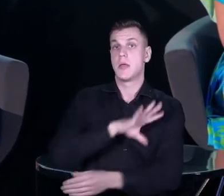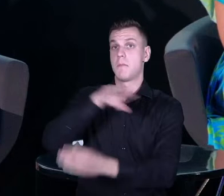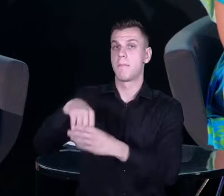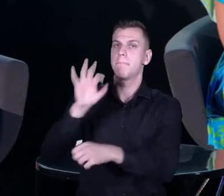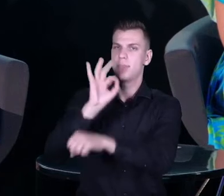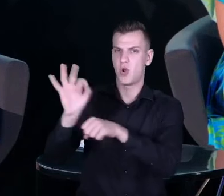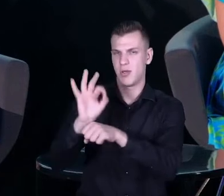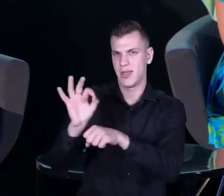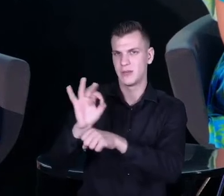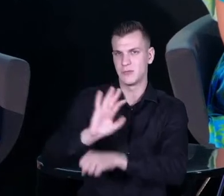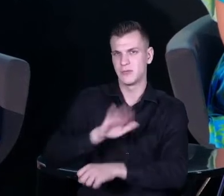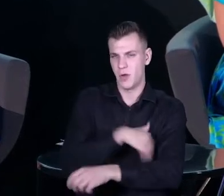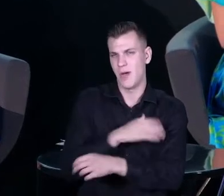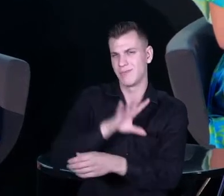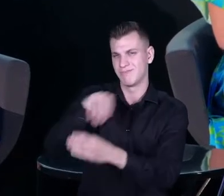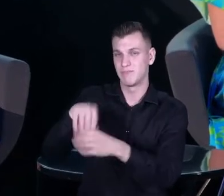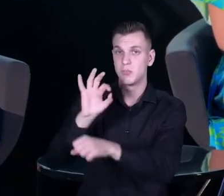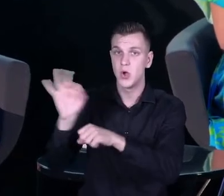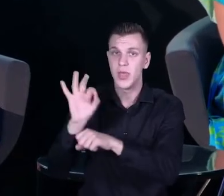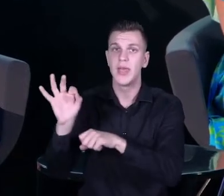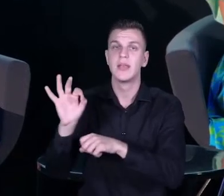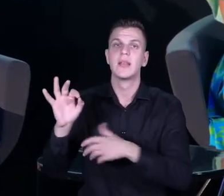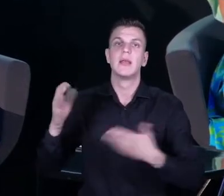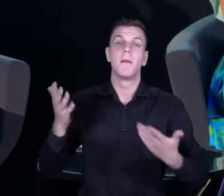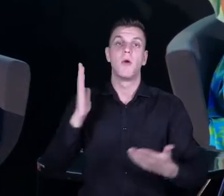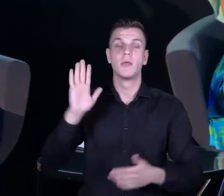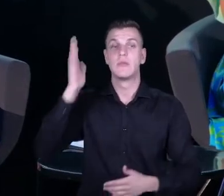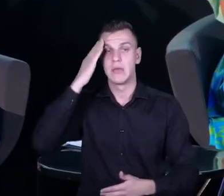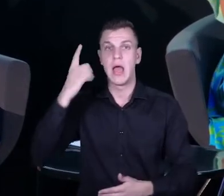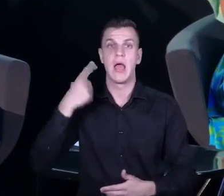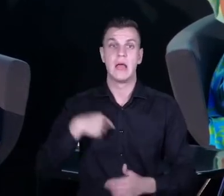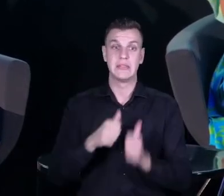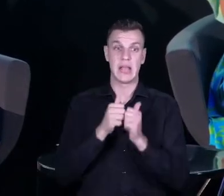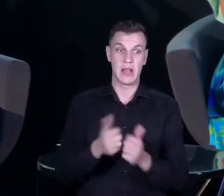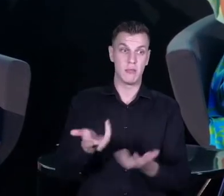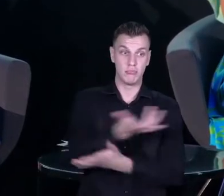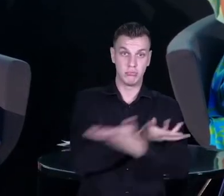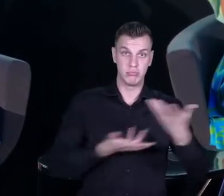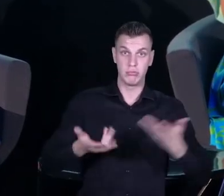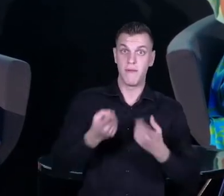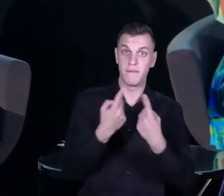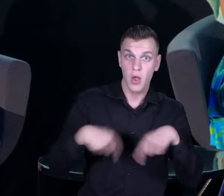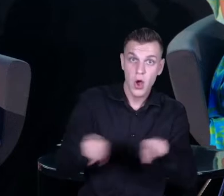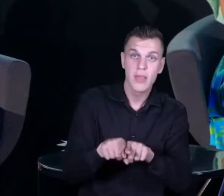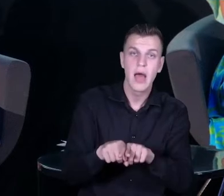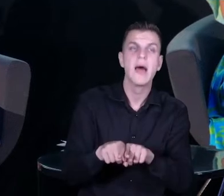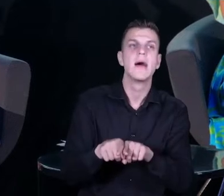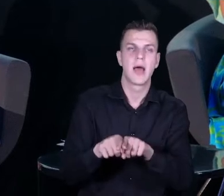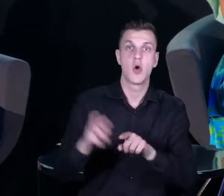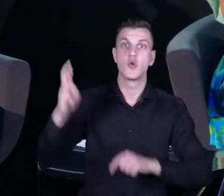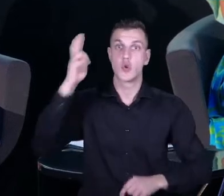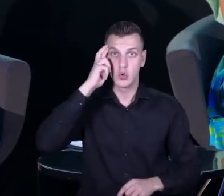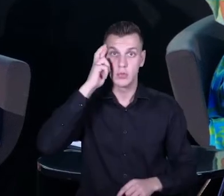innowatora, dowiedzieliśmy się, co to są zadania interdyscyplinarne i szybko zdecydowaliśmy, że